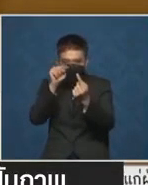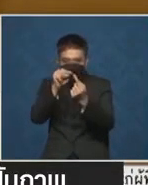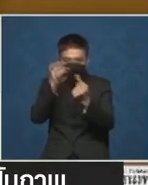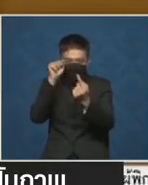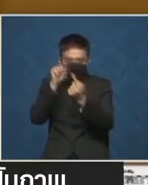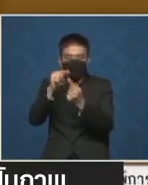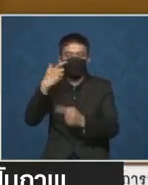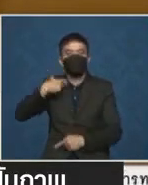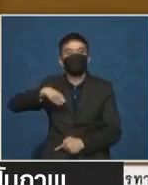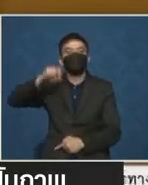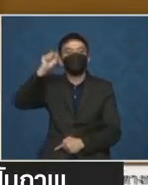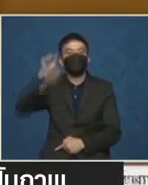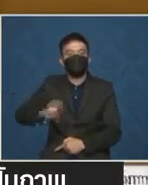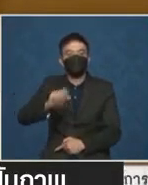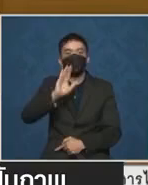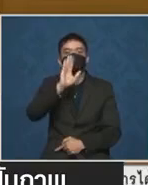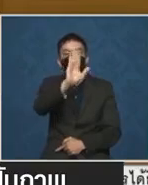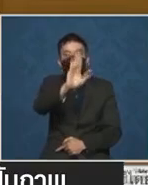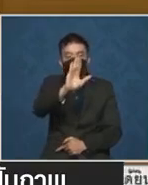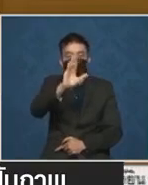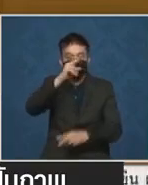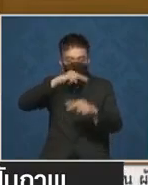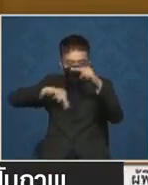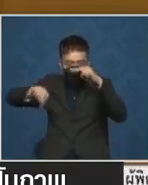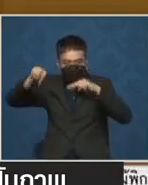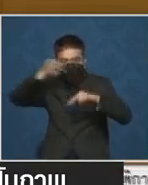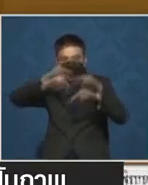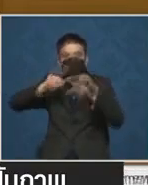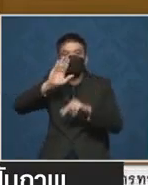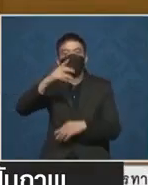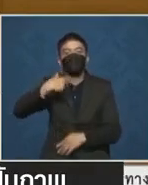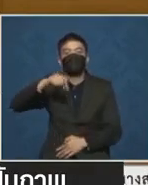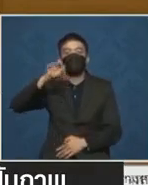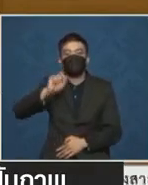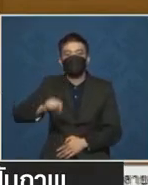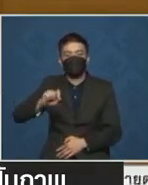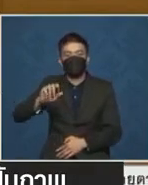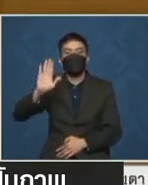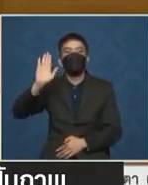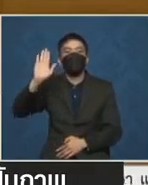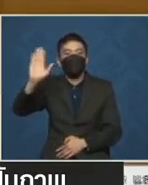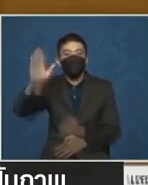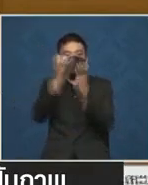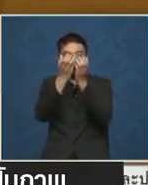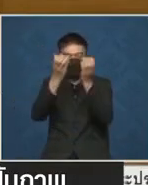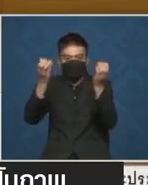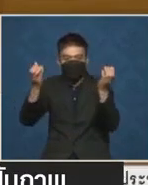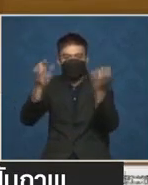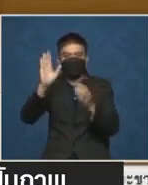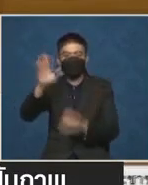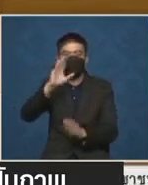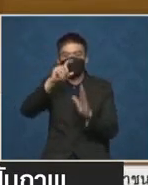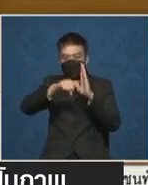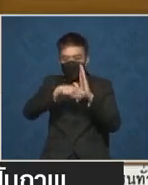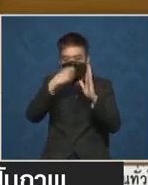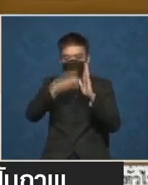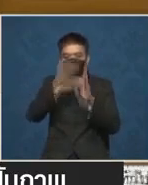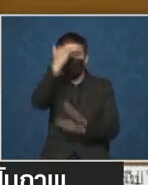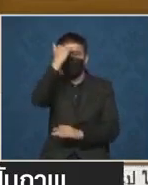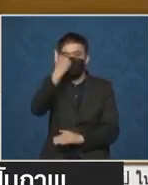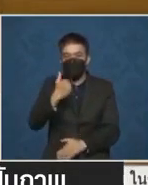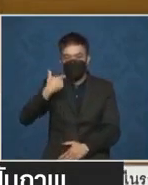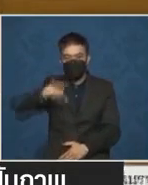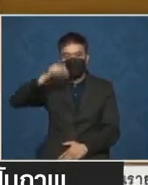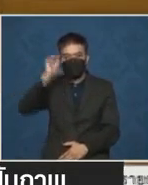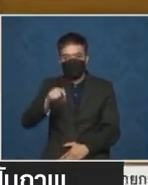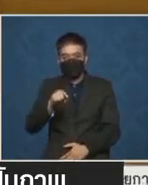งท่านไม่ได้เป็นตุลาการด้วยเพราะฉะนั้นก็อธิบายชี้แจงเฉพาะในภาพรวมเพราะว่าถูกพาดพิงในสภาเ